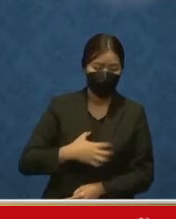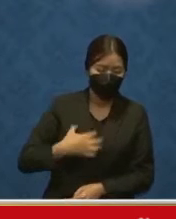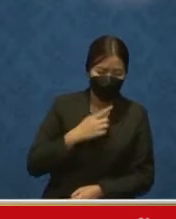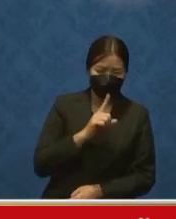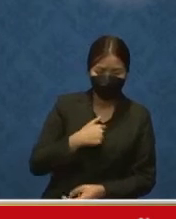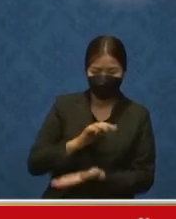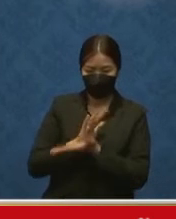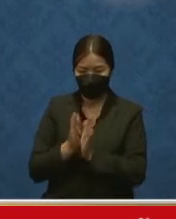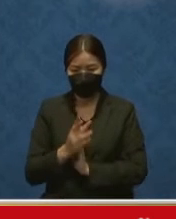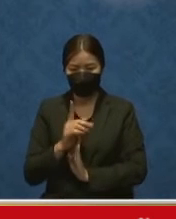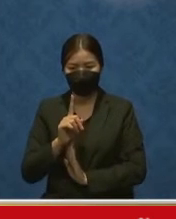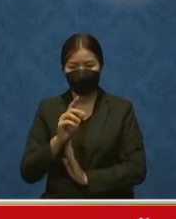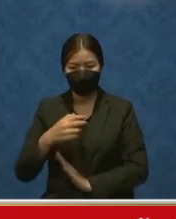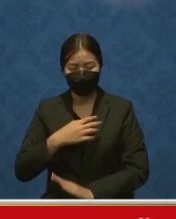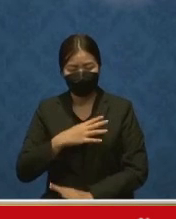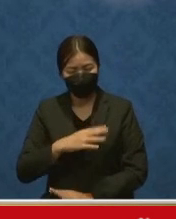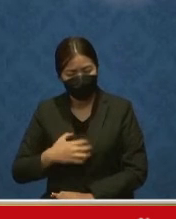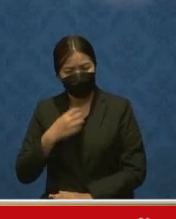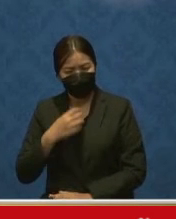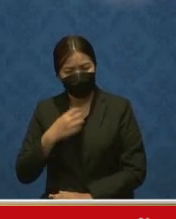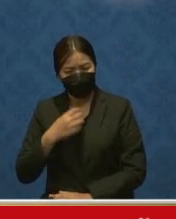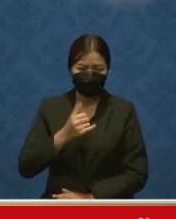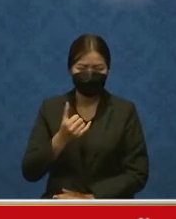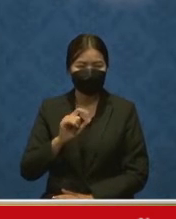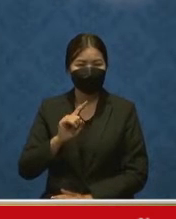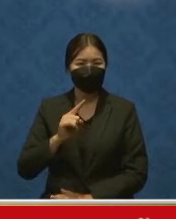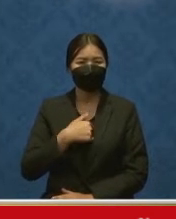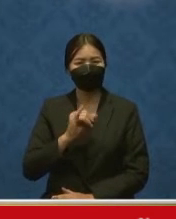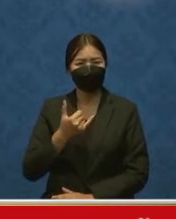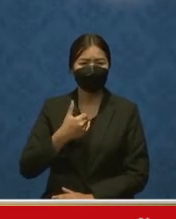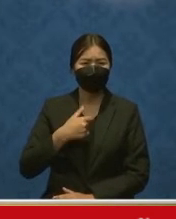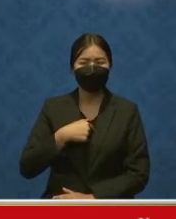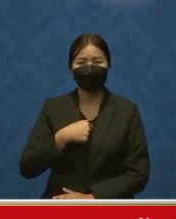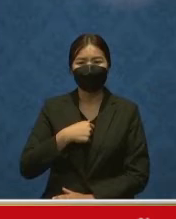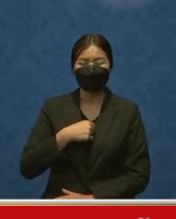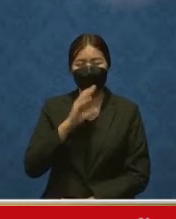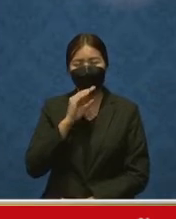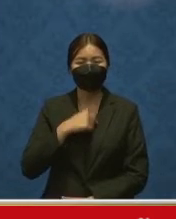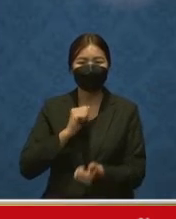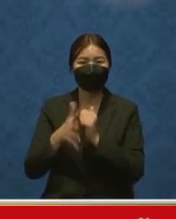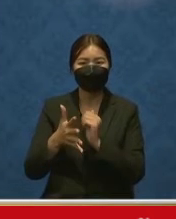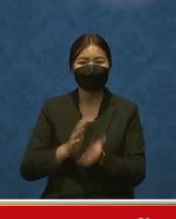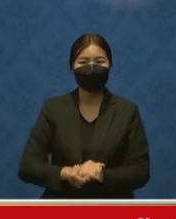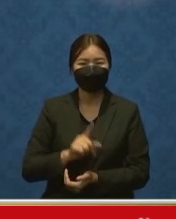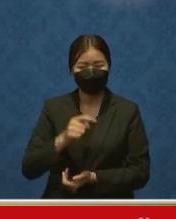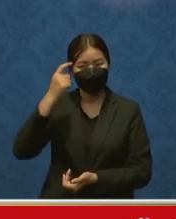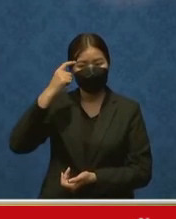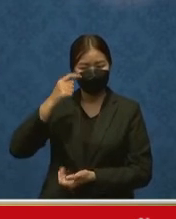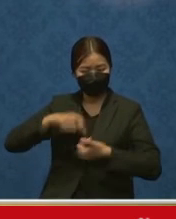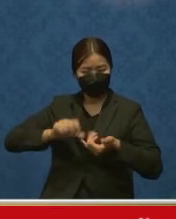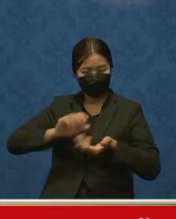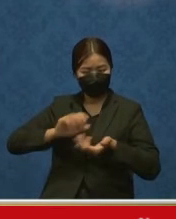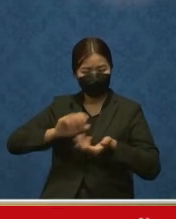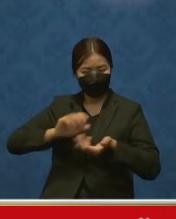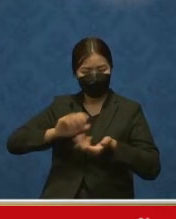ทันกันนะครับเดี๋ยวลมดีอารมณ์ร้ายมันยังไงไม่รู้อ่ะก็นั้นทำได้